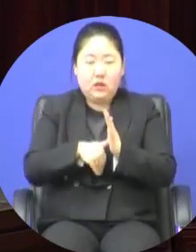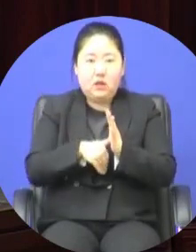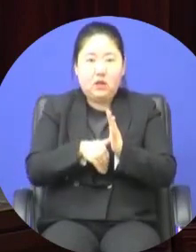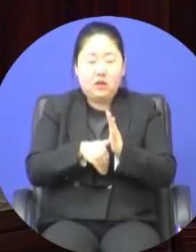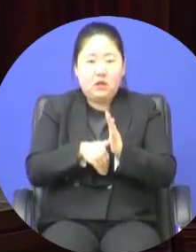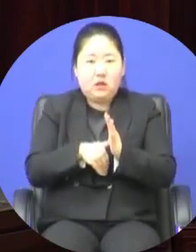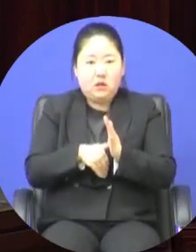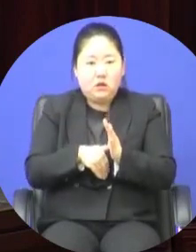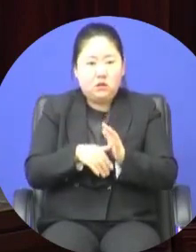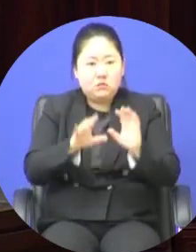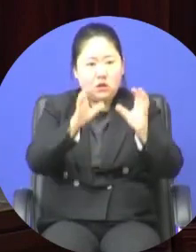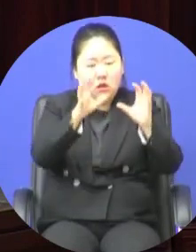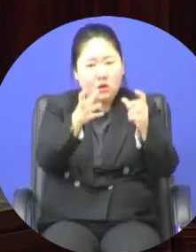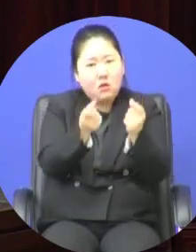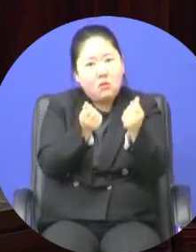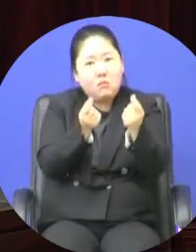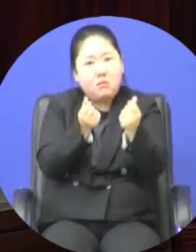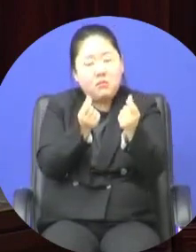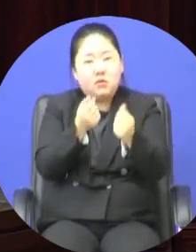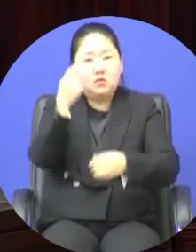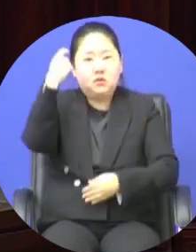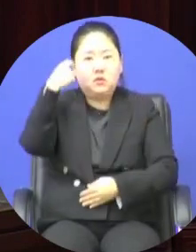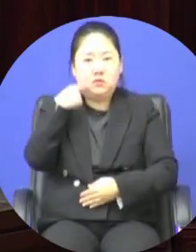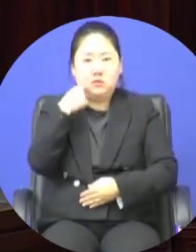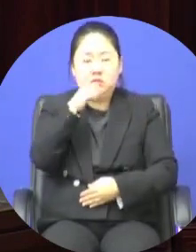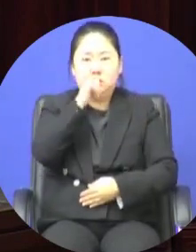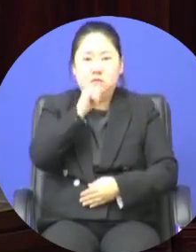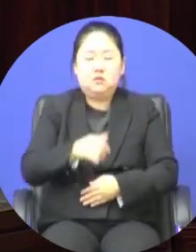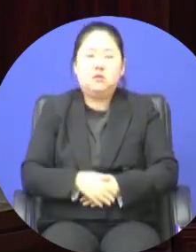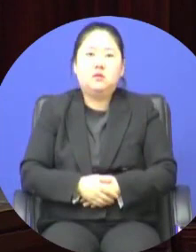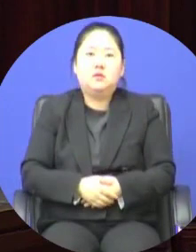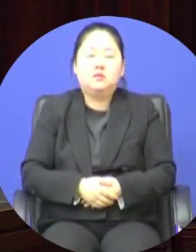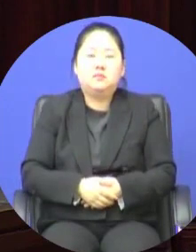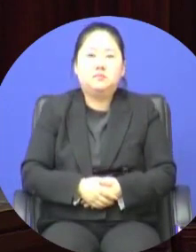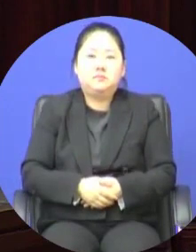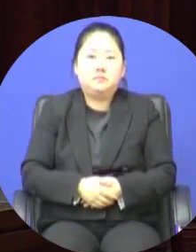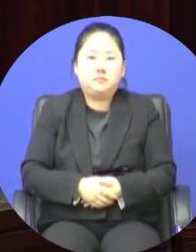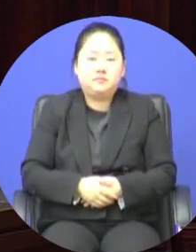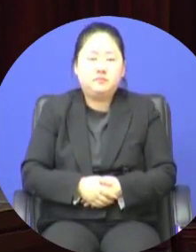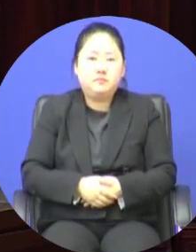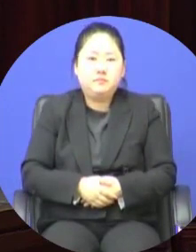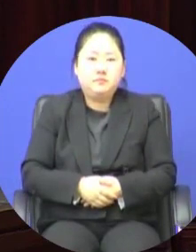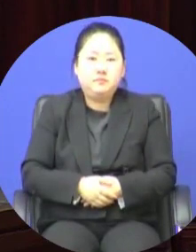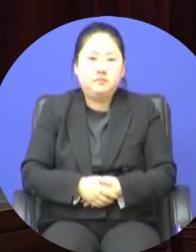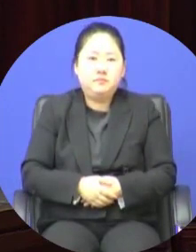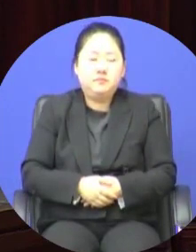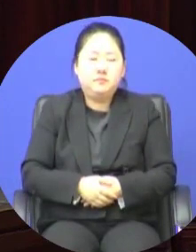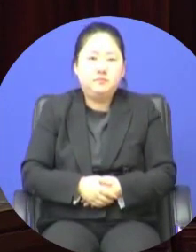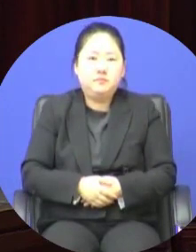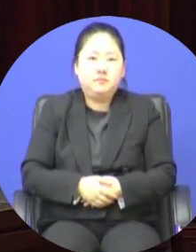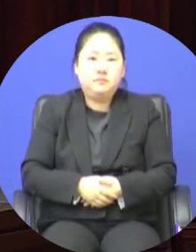물가 상승률은 국제유가 변동에 따라 예상치를 훨씬 웃돌 것이라는 게 지배적입니다.